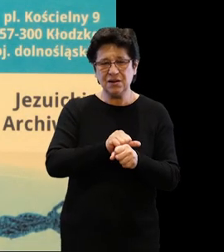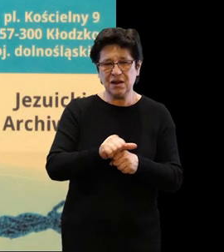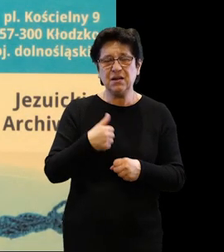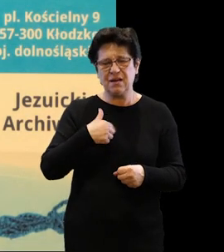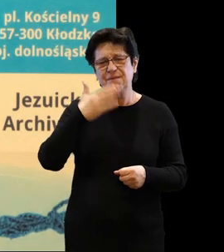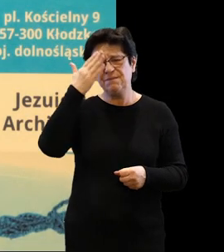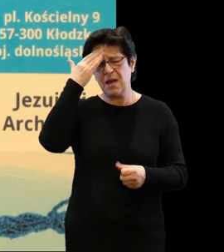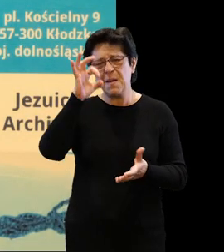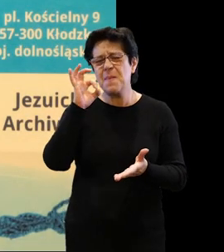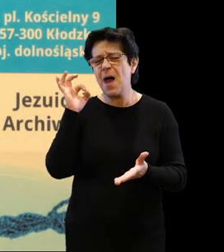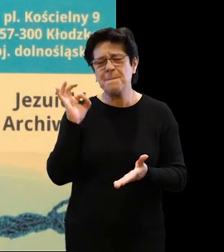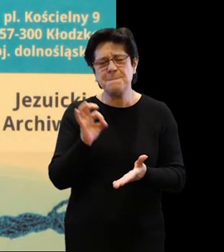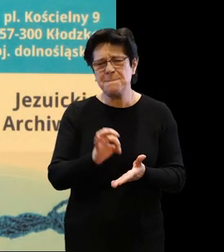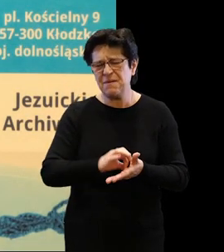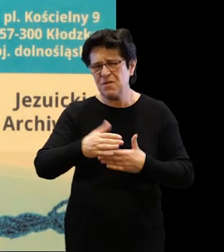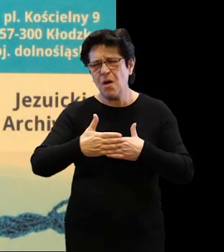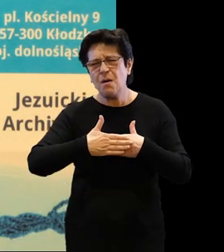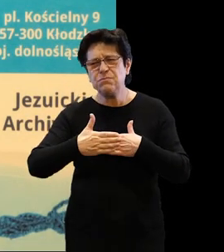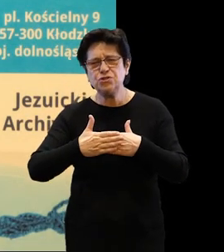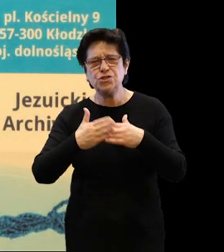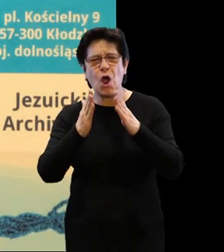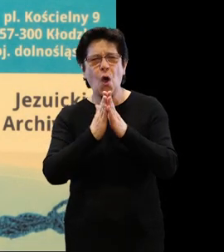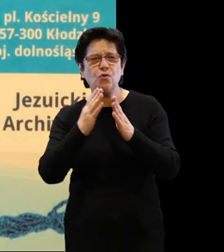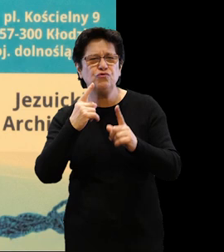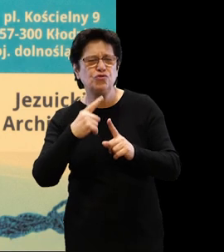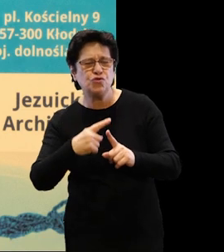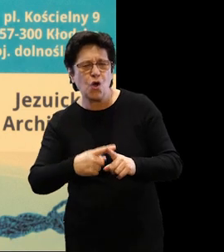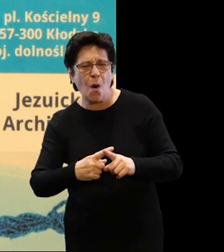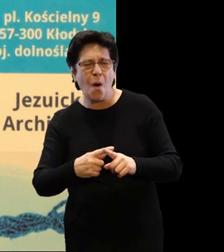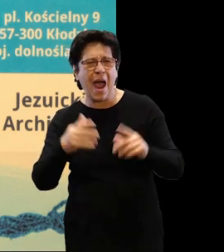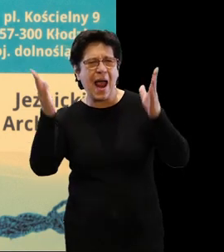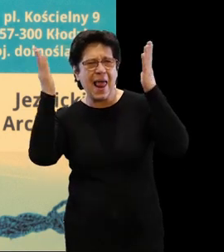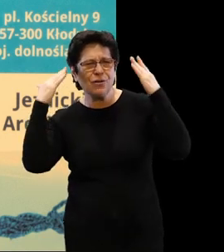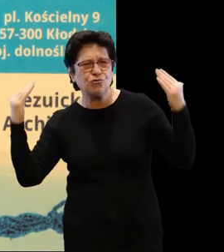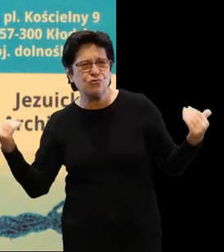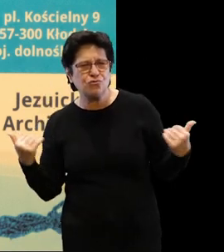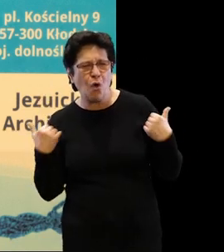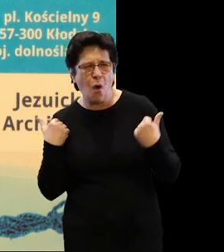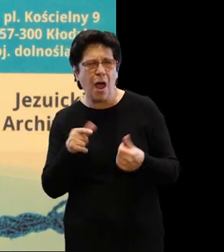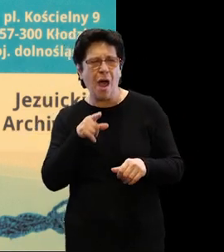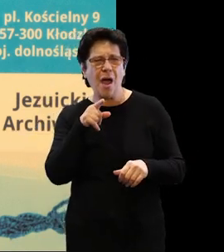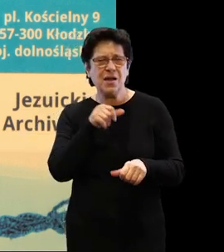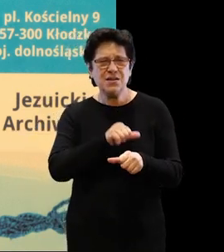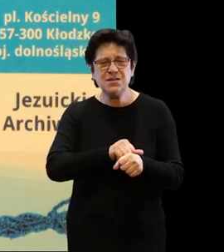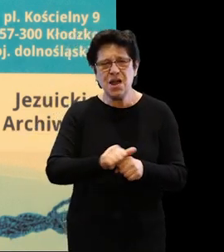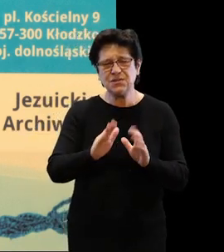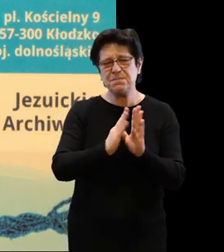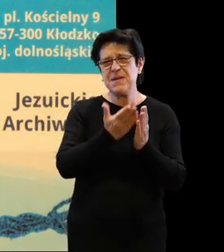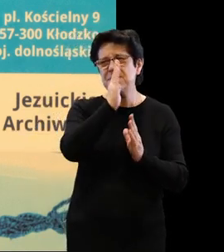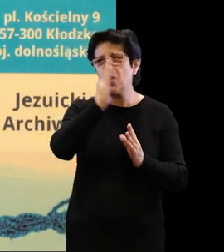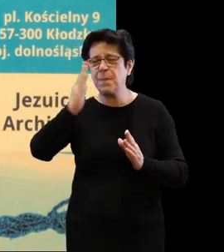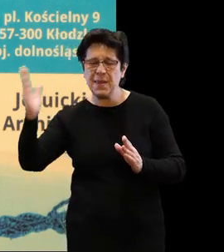pewno przy kościołach przy klasztorach są wspaniałe zasoby Najczęściej jest biblioteka